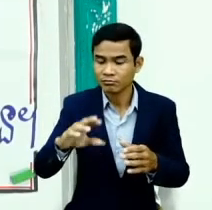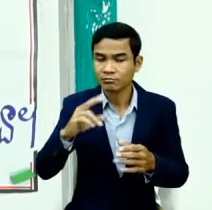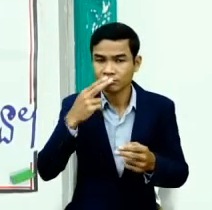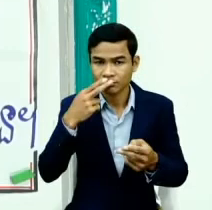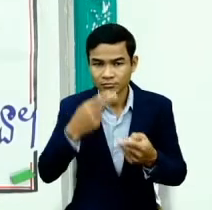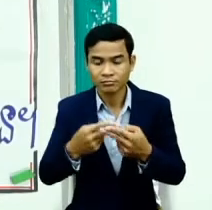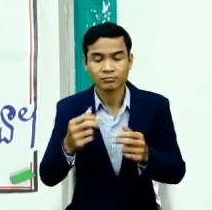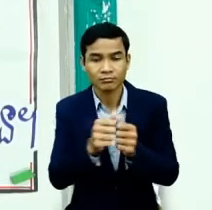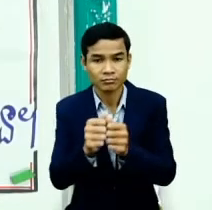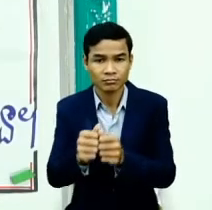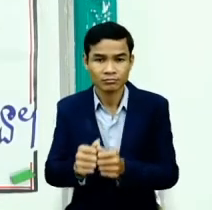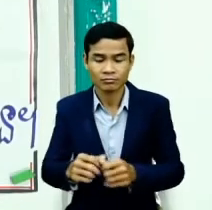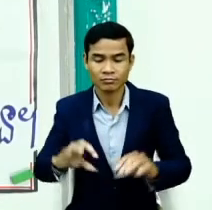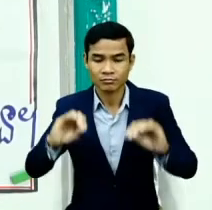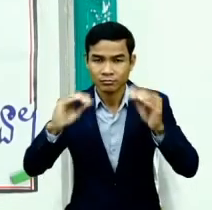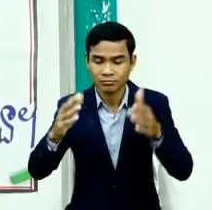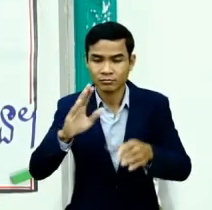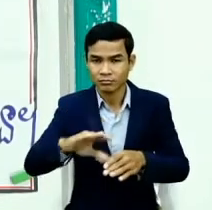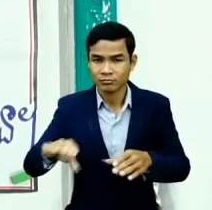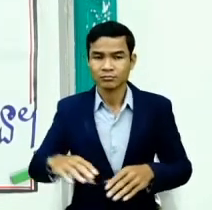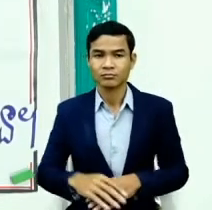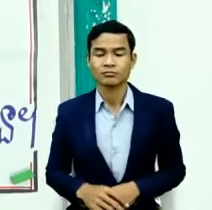cho mùi nè cái đồ tình ạ khá này ná